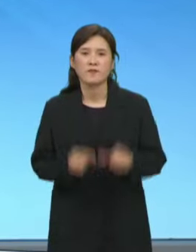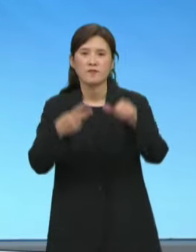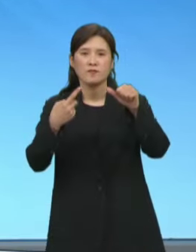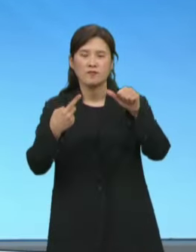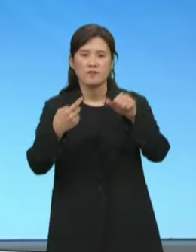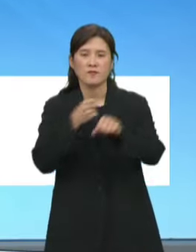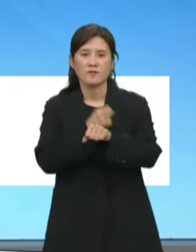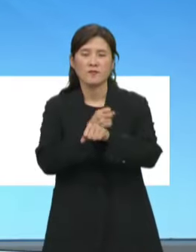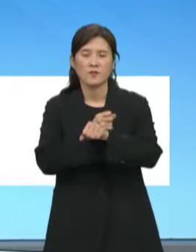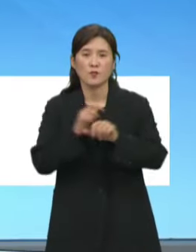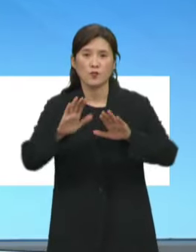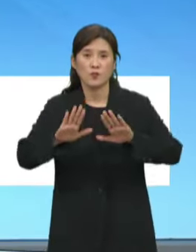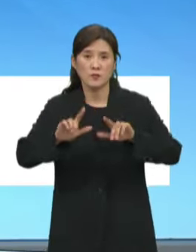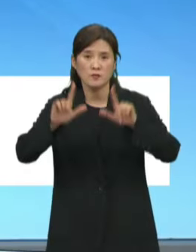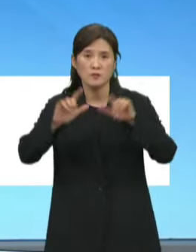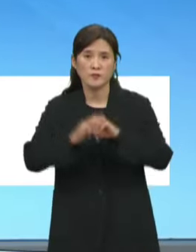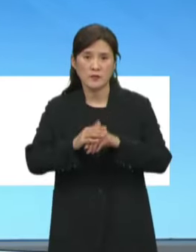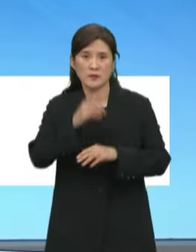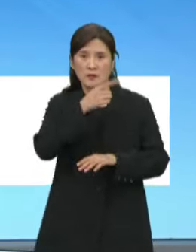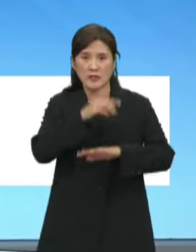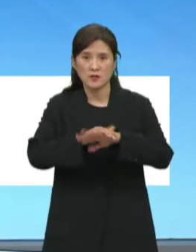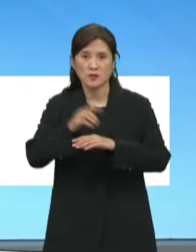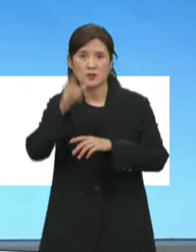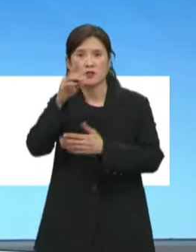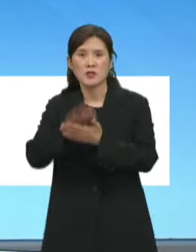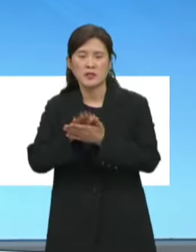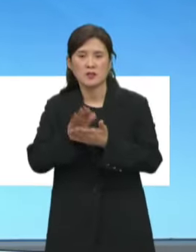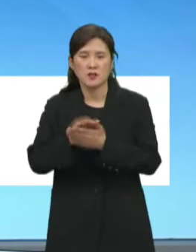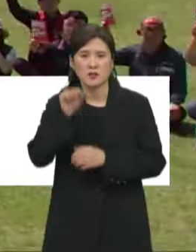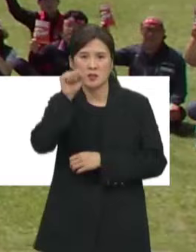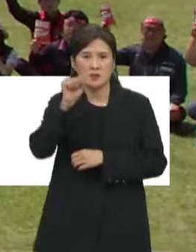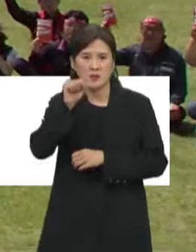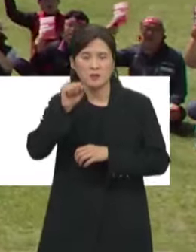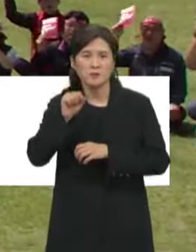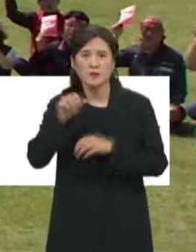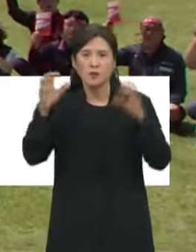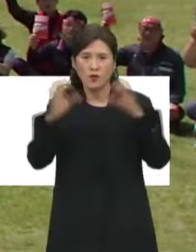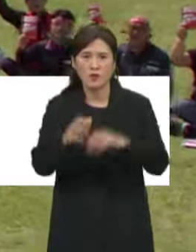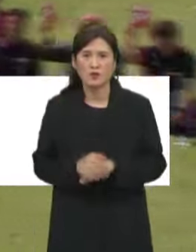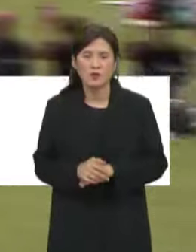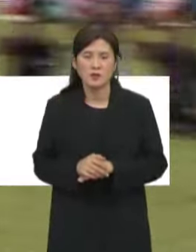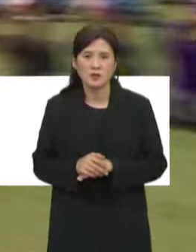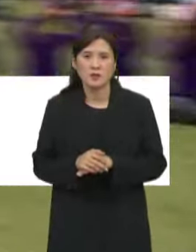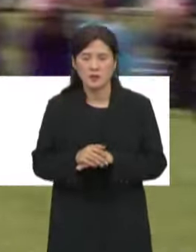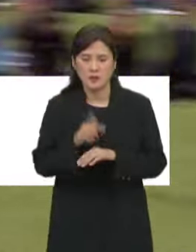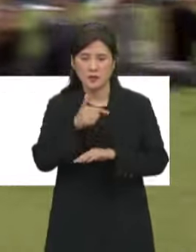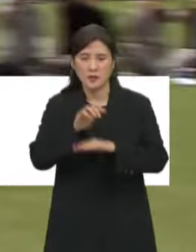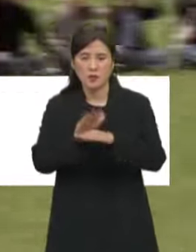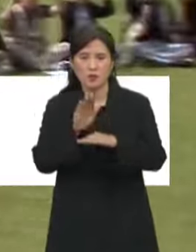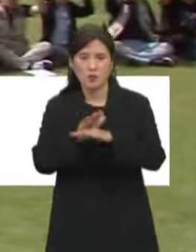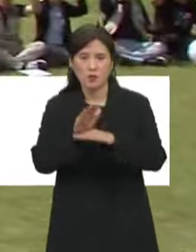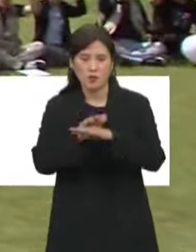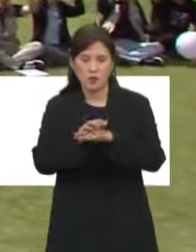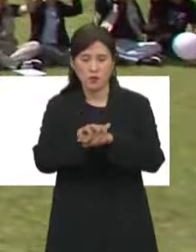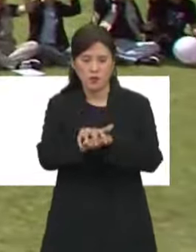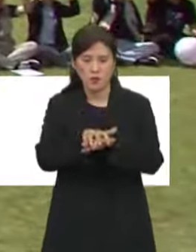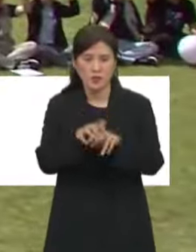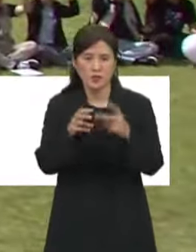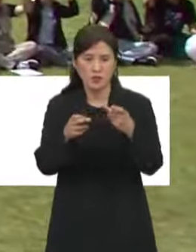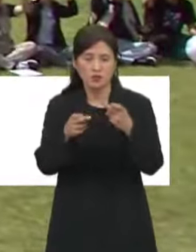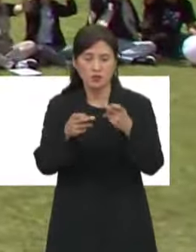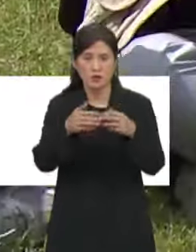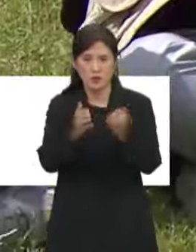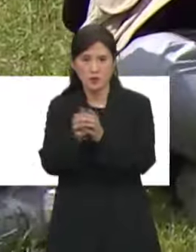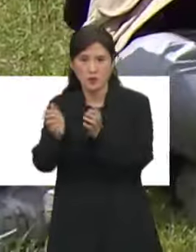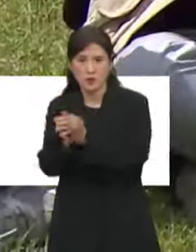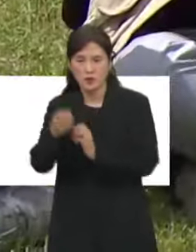5월 1일 노동절인 오늘 대전과 천안에서 대규모 노동자 집회가 열렸습니다. 민주노총 대전본부 소속 12개 산별노조